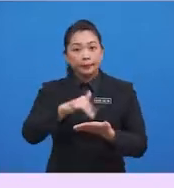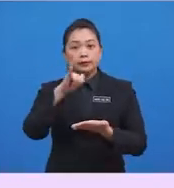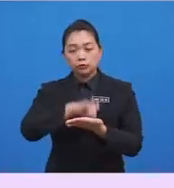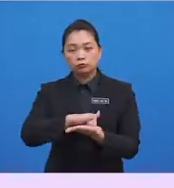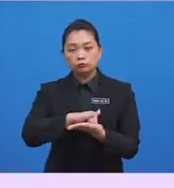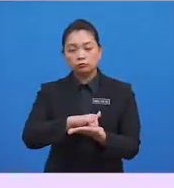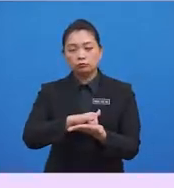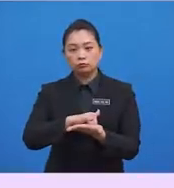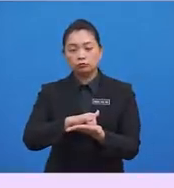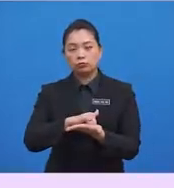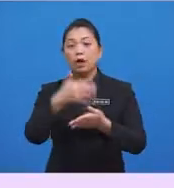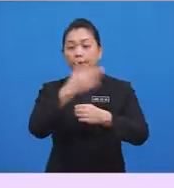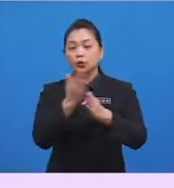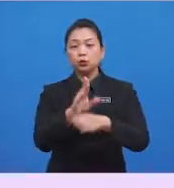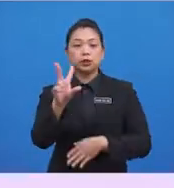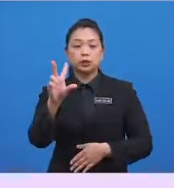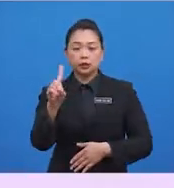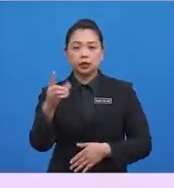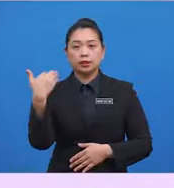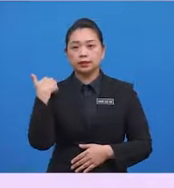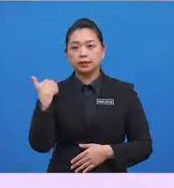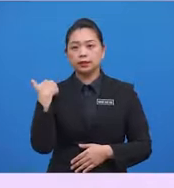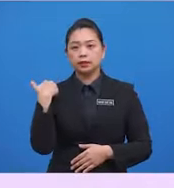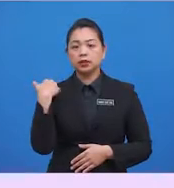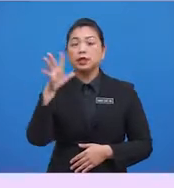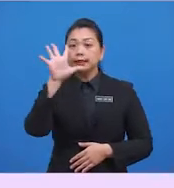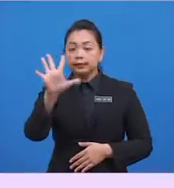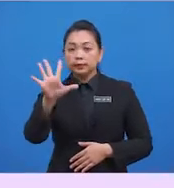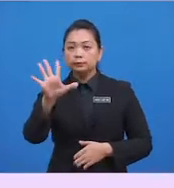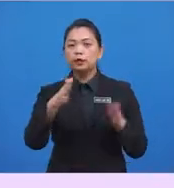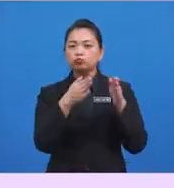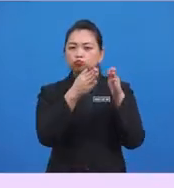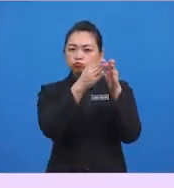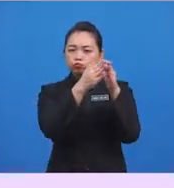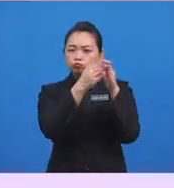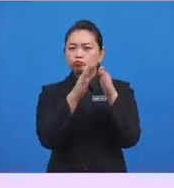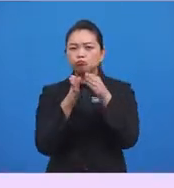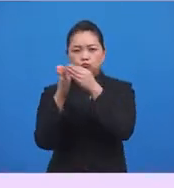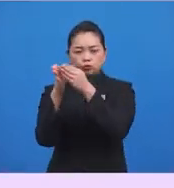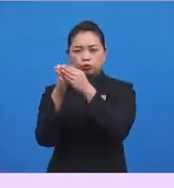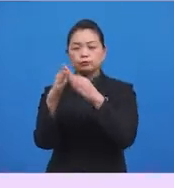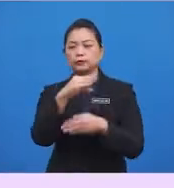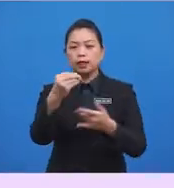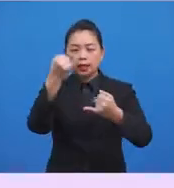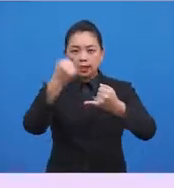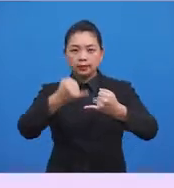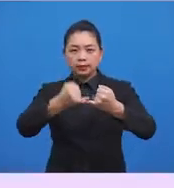Kemudian, bentuk 3 dimensi ini mempunyai 5 bucu dan akhir